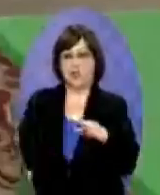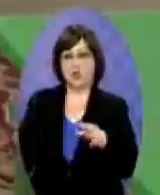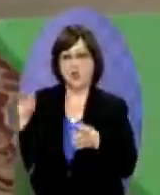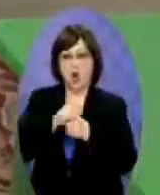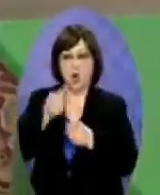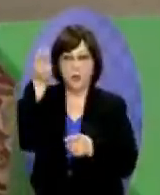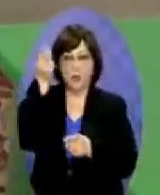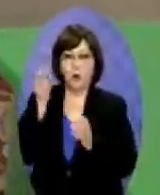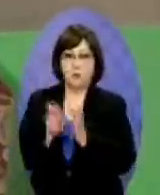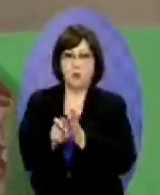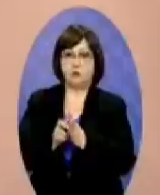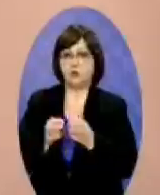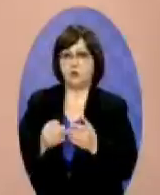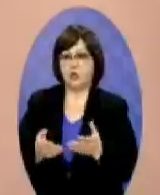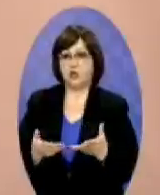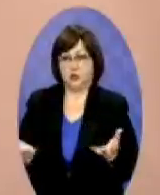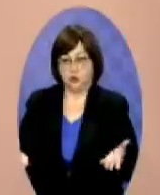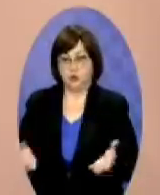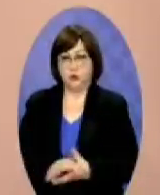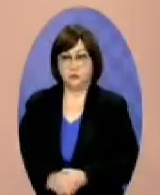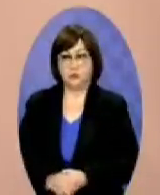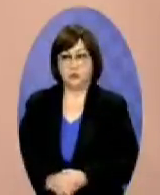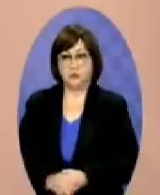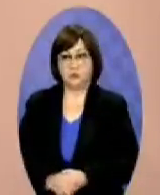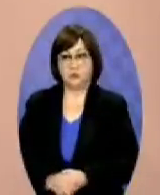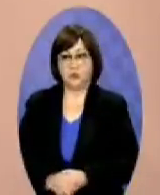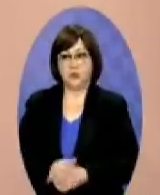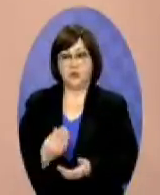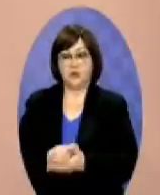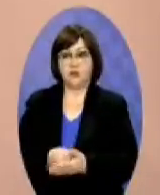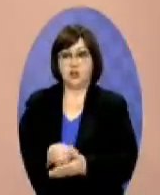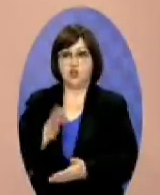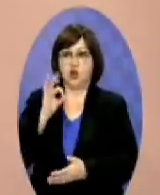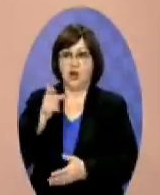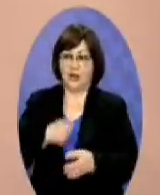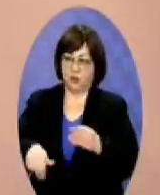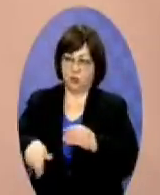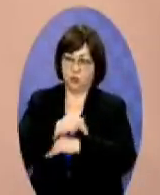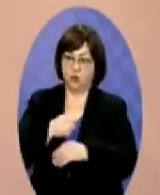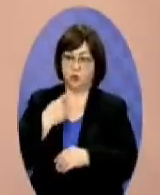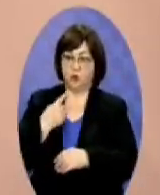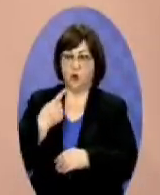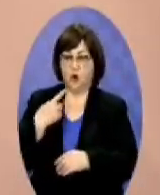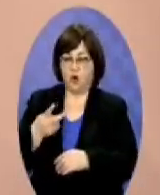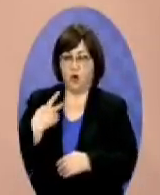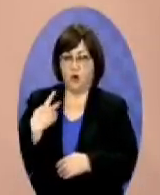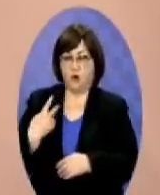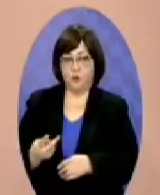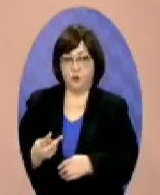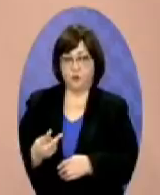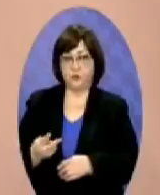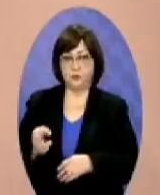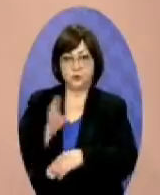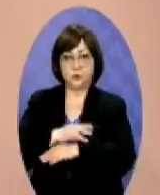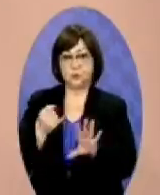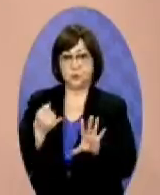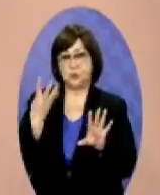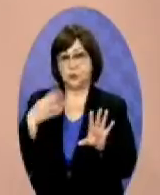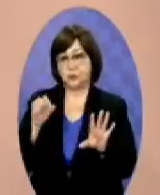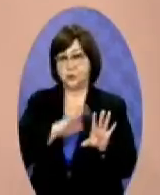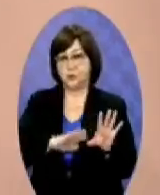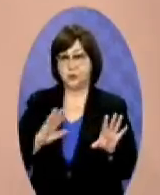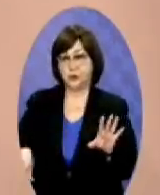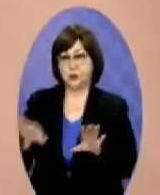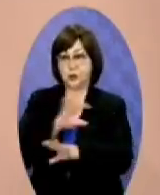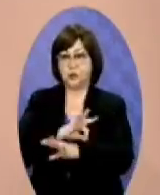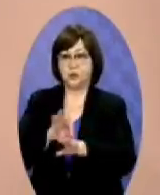боломж бүрдэх юм байна. Нэг жишээ сургуулийн жишээ авч хэлээ л дээ. Сонгоны гадруу 122 дугаар сургуулийн өргөтгөл, 640 хүүхдийн өргөтгөл энэ төслөд хамрагдаж ийм жишээс баригдаж эхлэх гэж